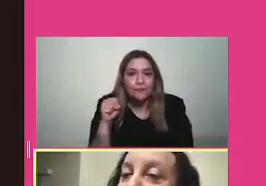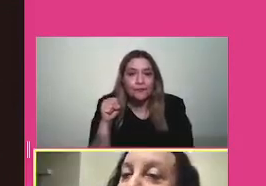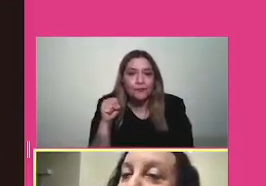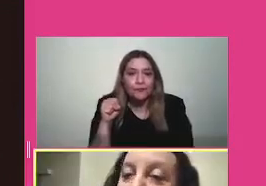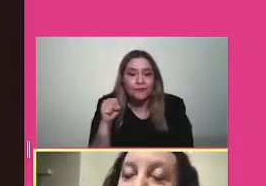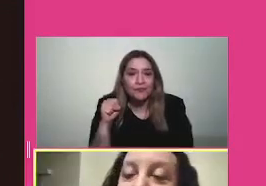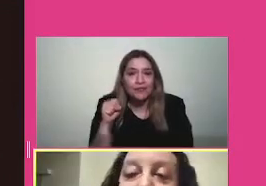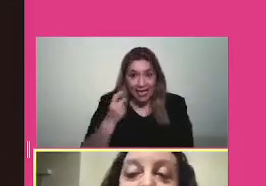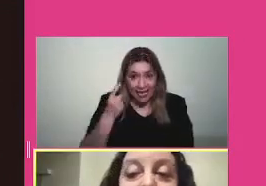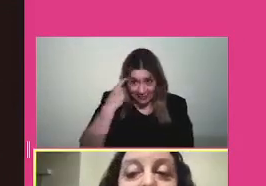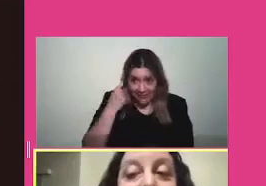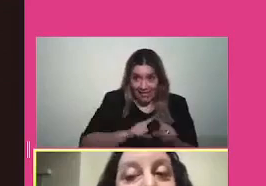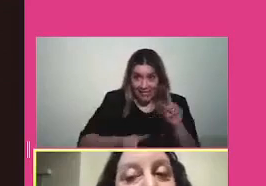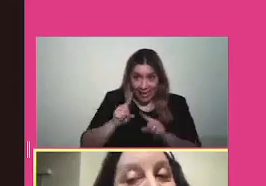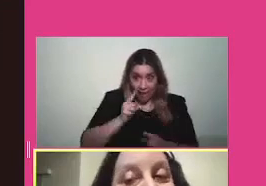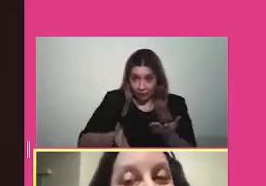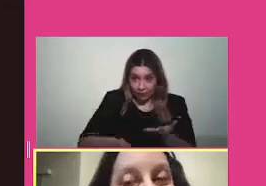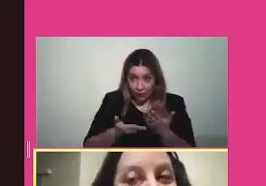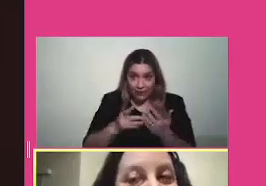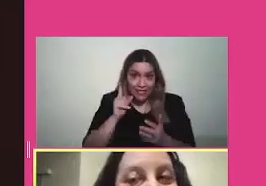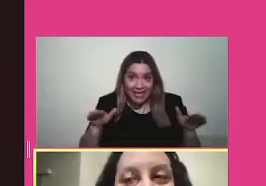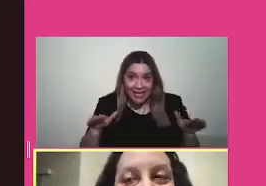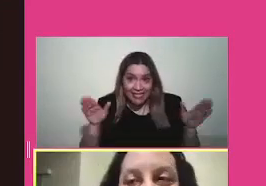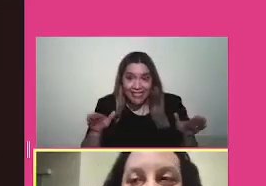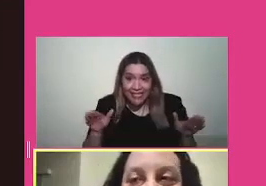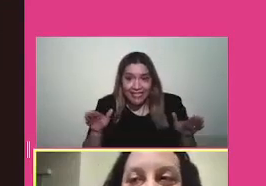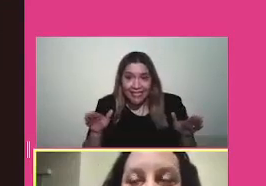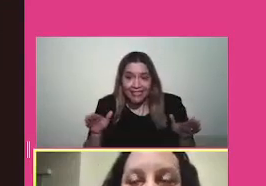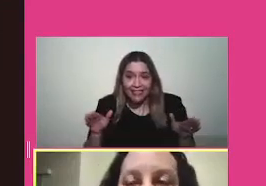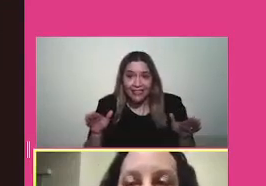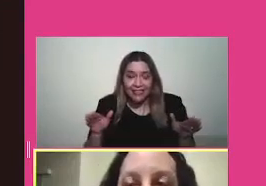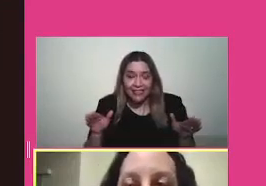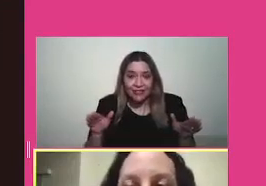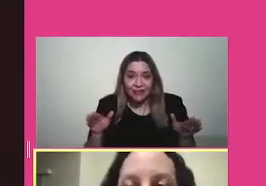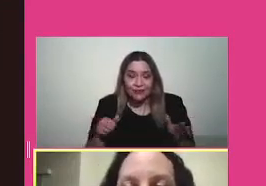Ξέρει κάποιος να βοηθήσει την Αγγελική?